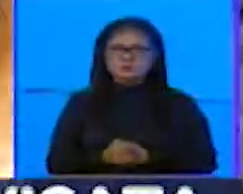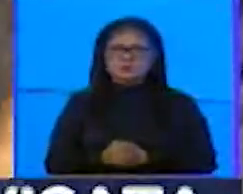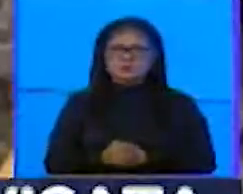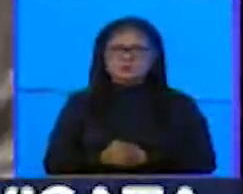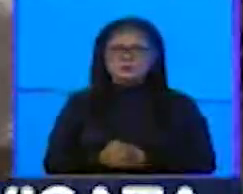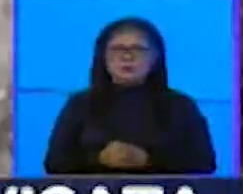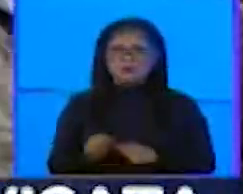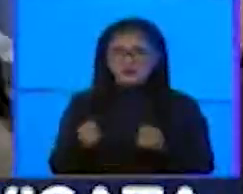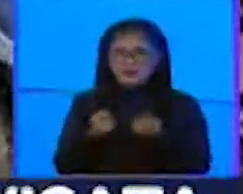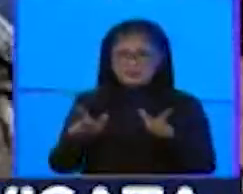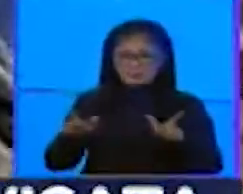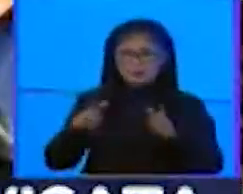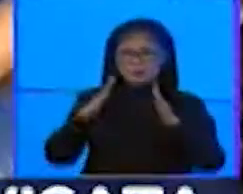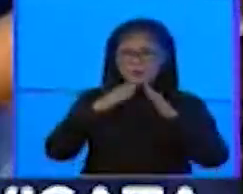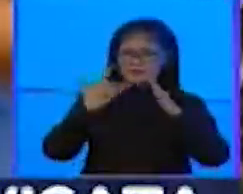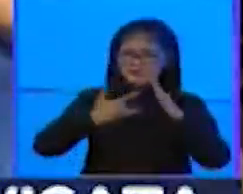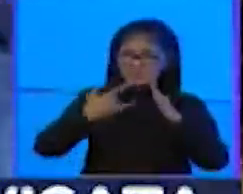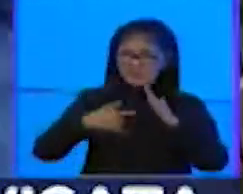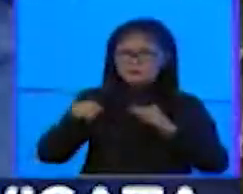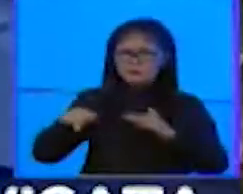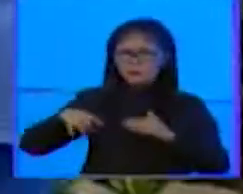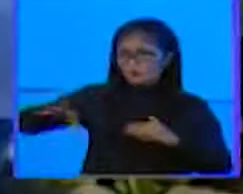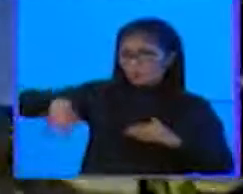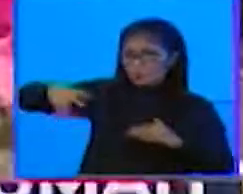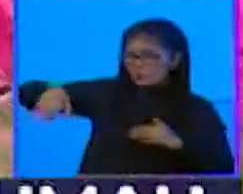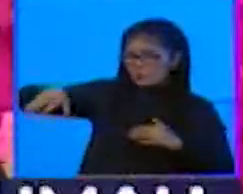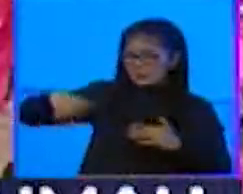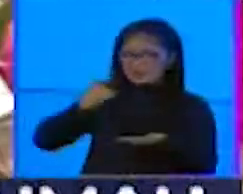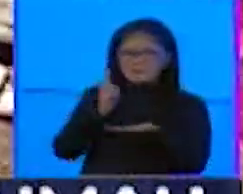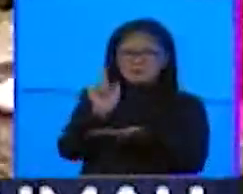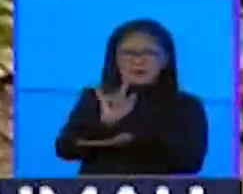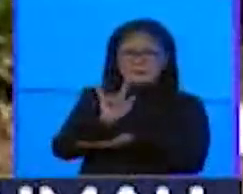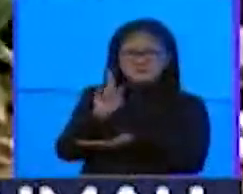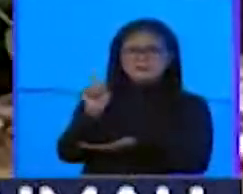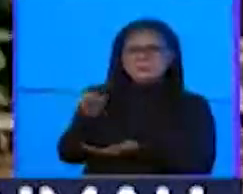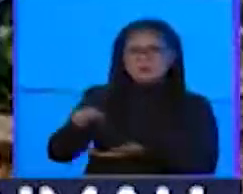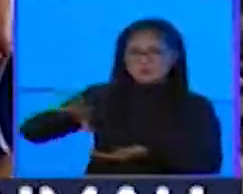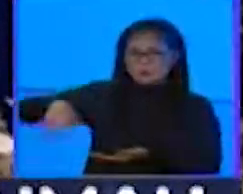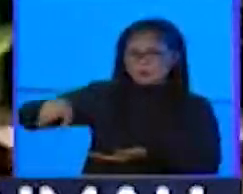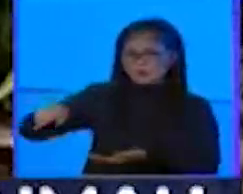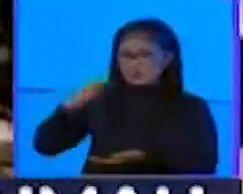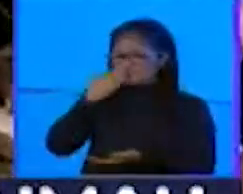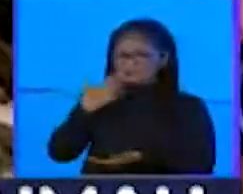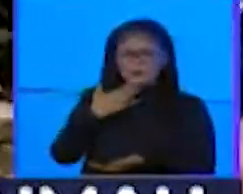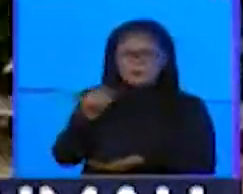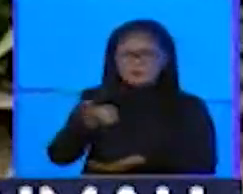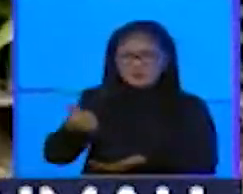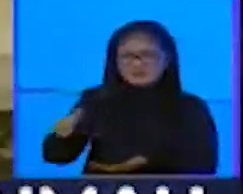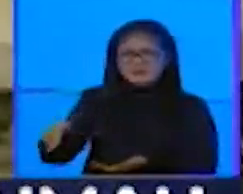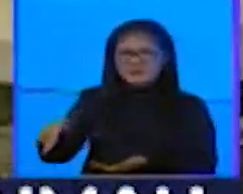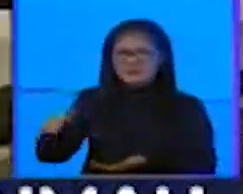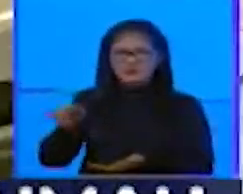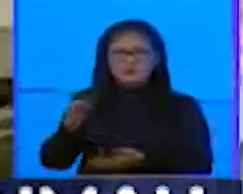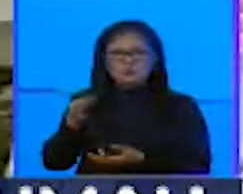Liburan di rumah saja dipilih keluarga Ivan Harnas di Bekasi, Jawa Barat. Keluarga ini biasanya mengisi waktu liburannya dengan berkemah di